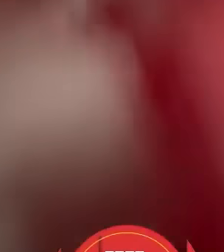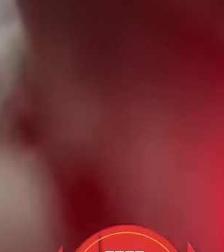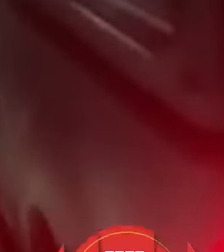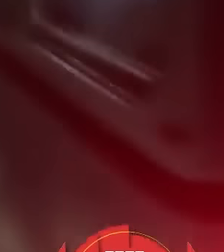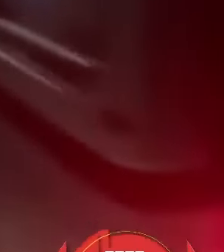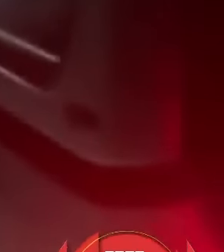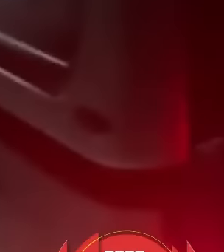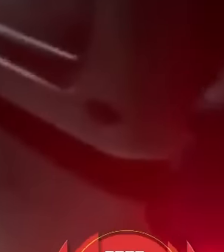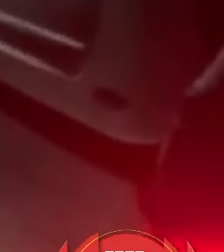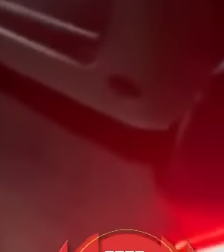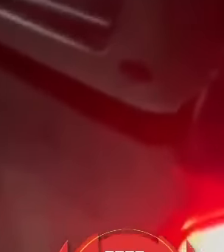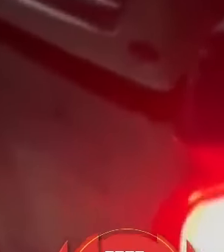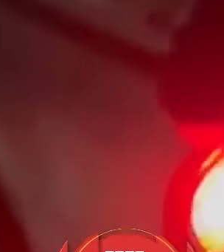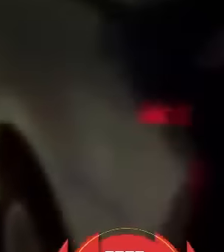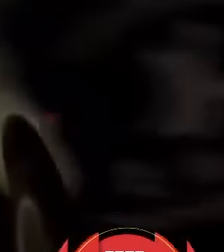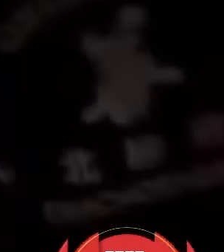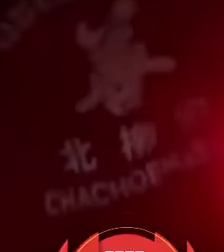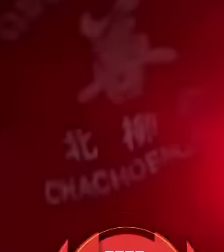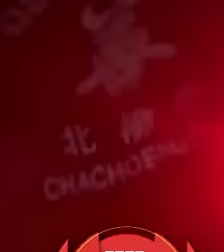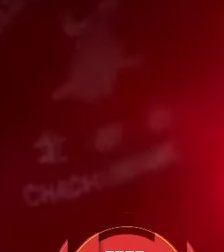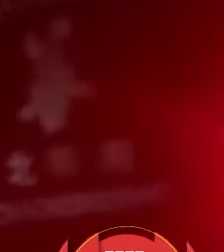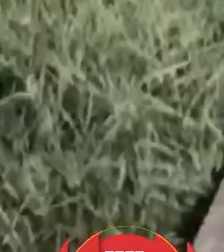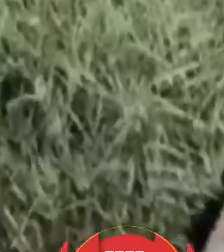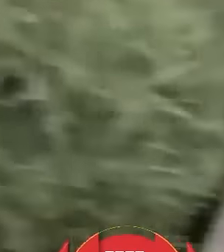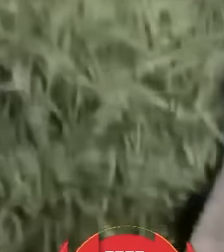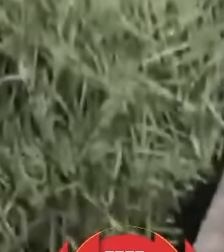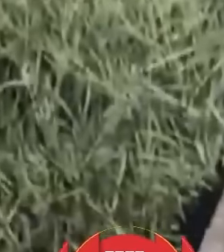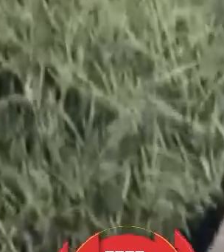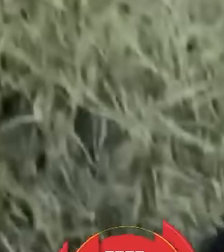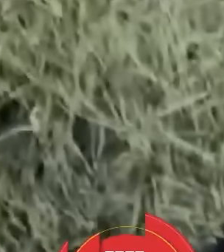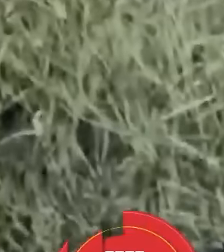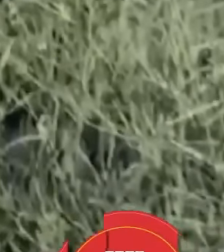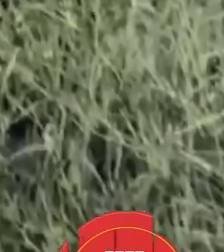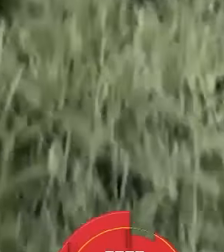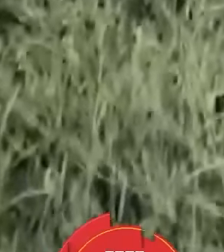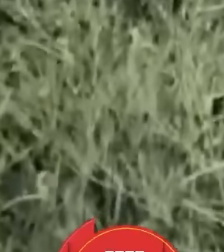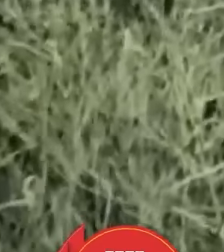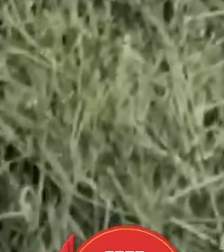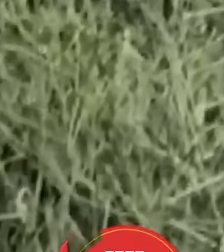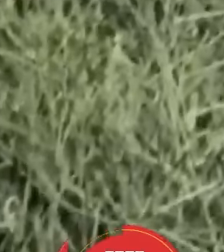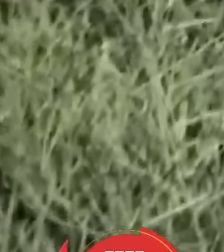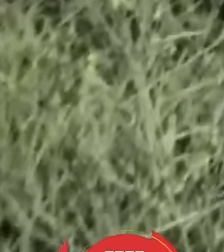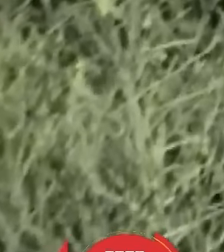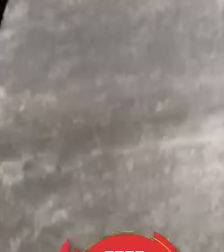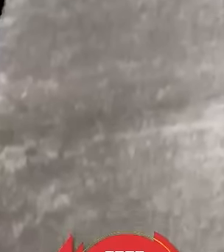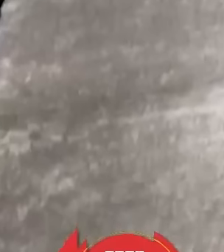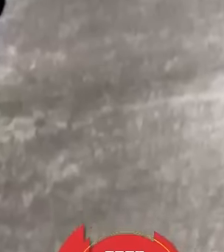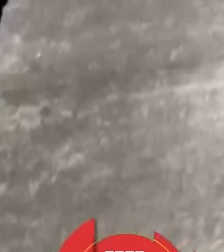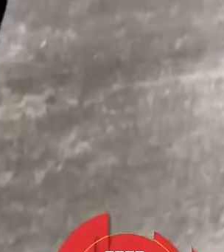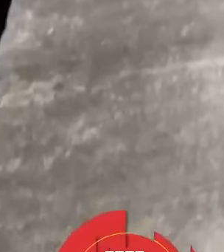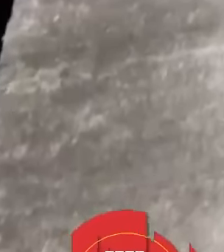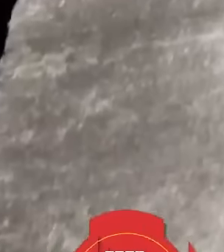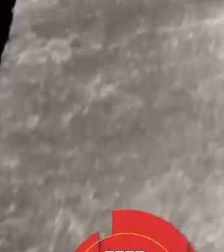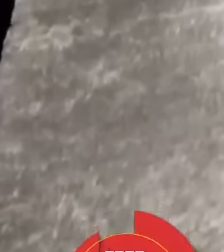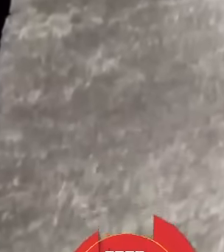าสำนักบริหารพื้นที่อนุรักษ์ที่2เขาก็ให้ข้อมูลบอกว่าเจ้าของลูกเสือโคร่งเนี่ยติดต่อกับเจ้าหน้าที่แล้วม